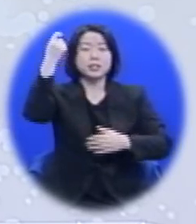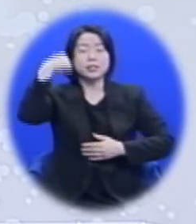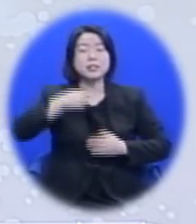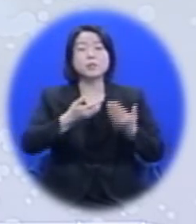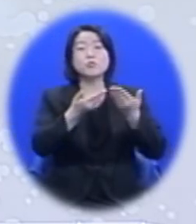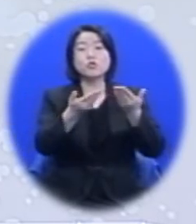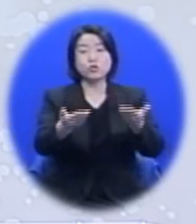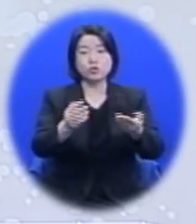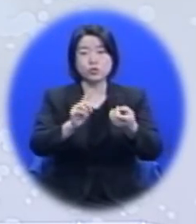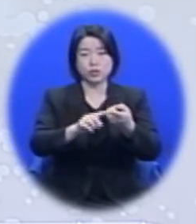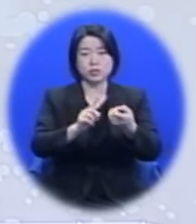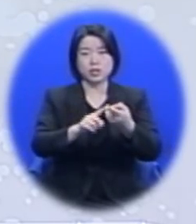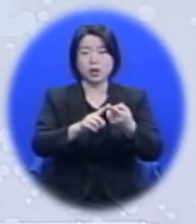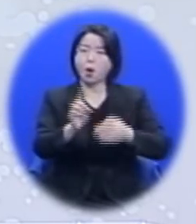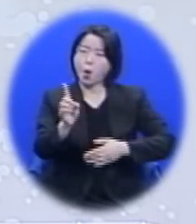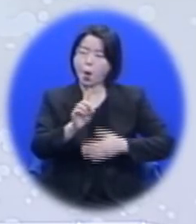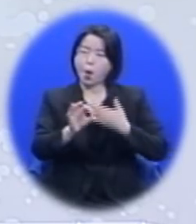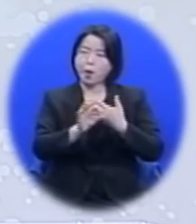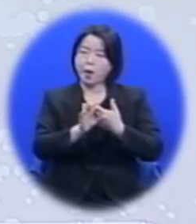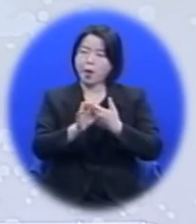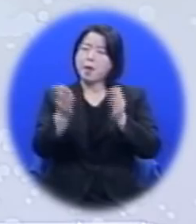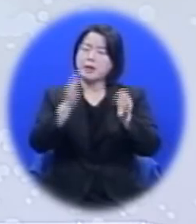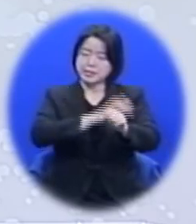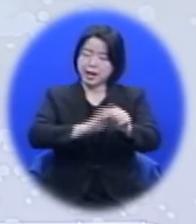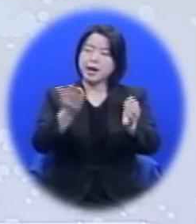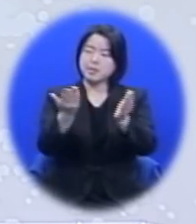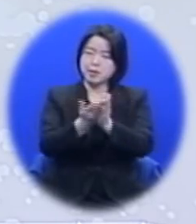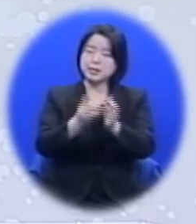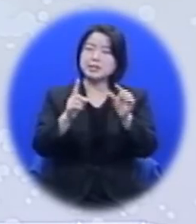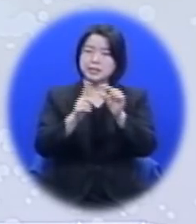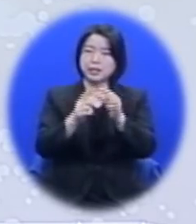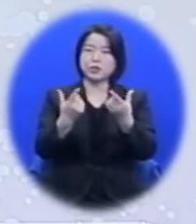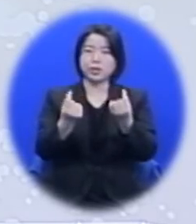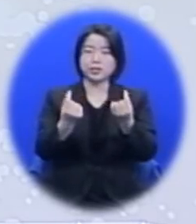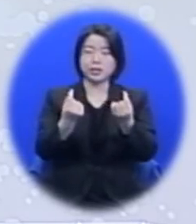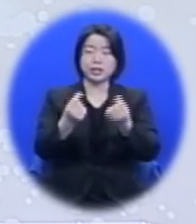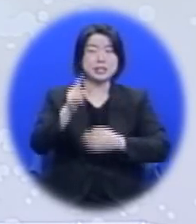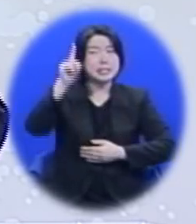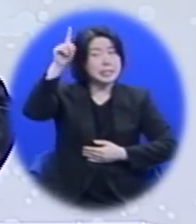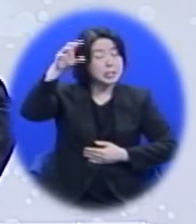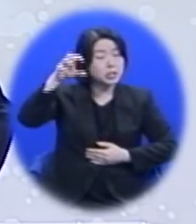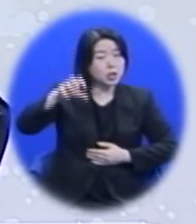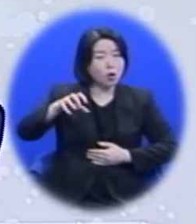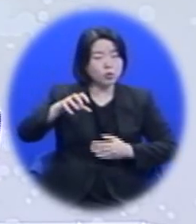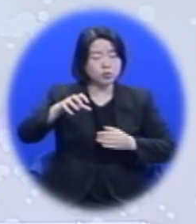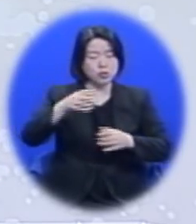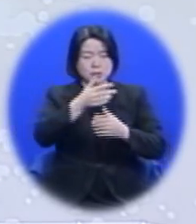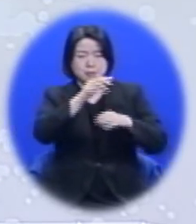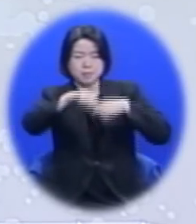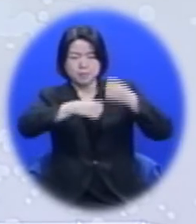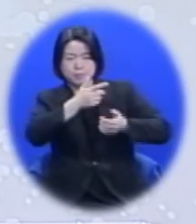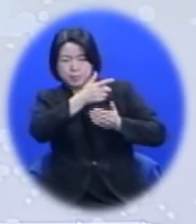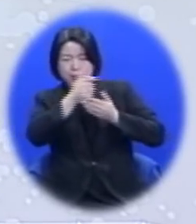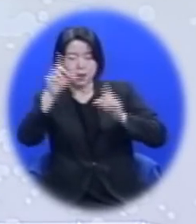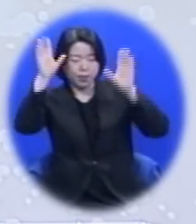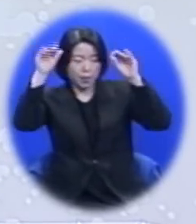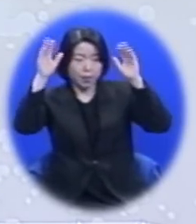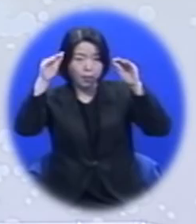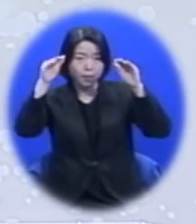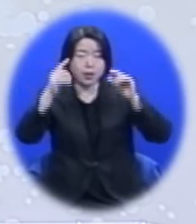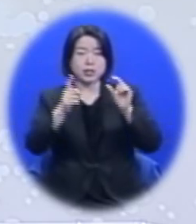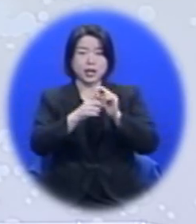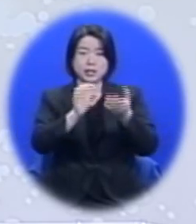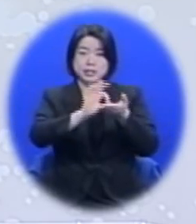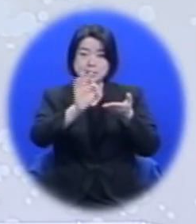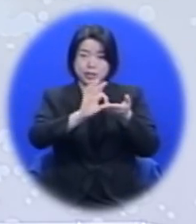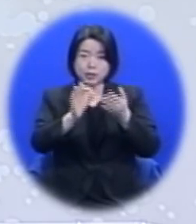주기에는 어쩌면 적합한 단어인지도 모릅니다. 이 천국의 사냥개라는 표현을 쓴 분은 프랜시스